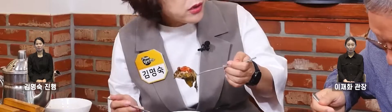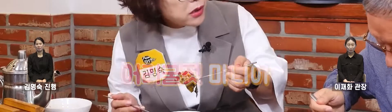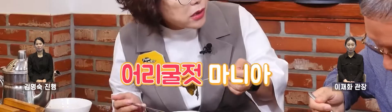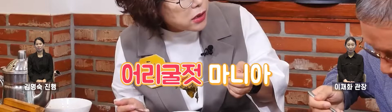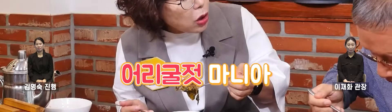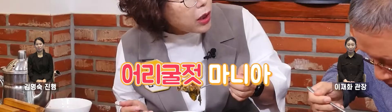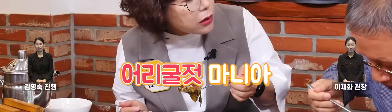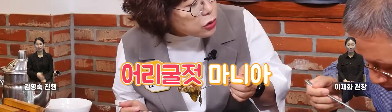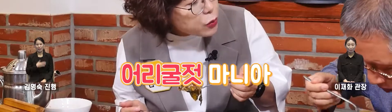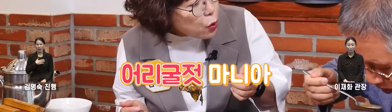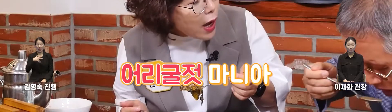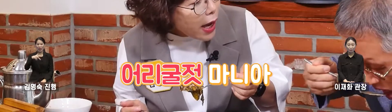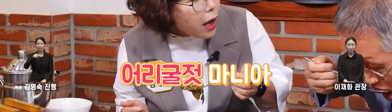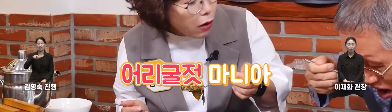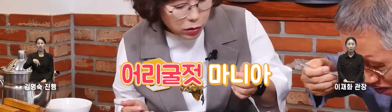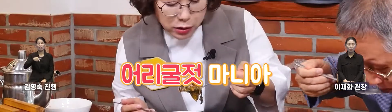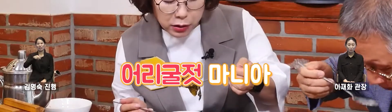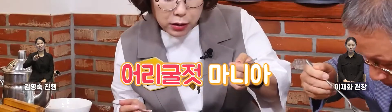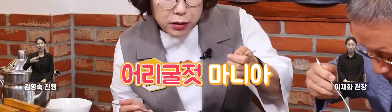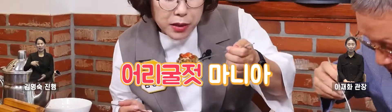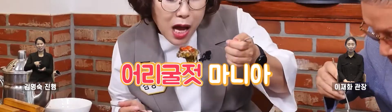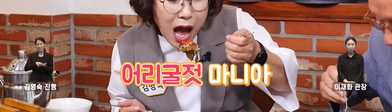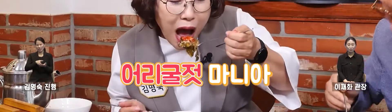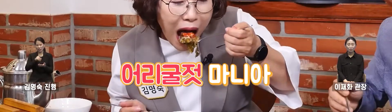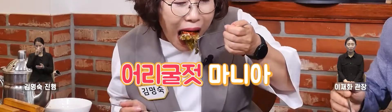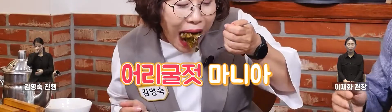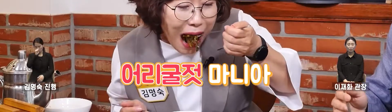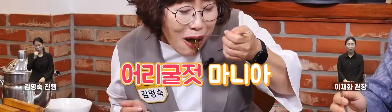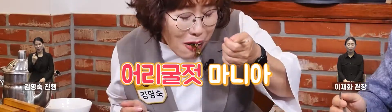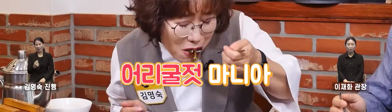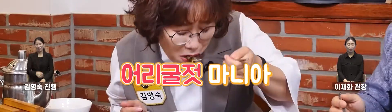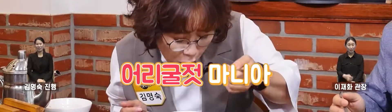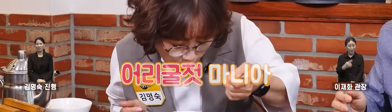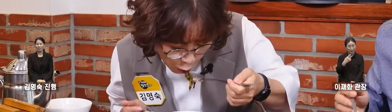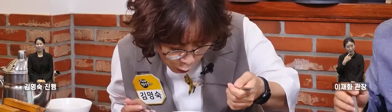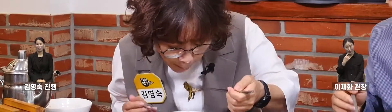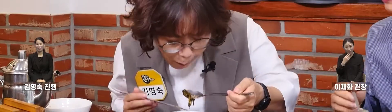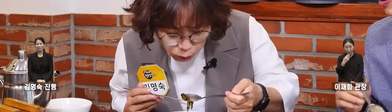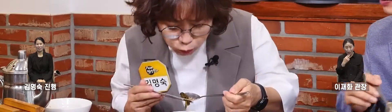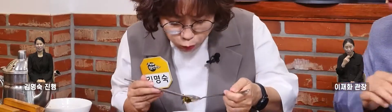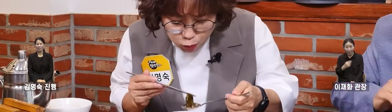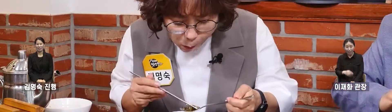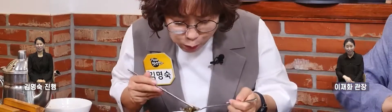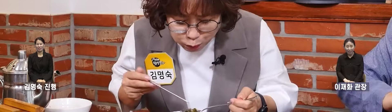제가 또 젓갈을 좀 좋아해요. 짜진 않으신가요?